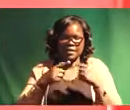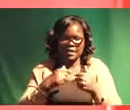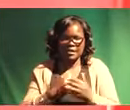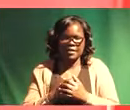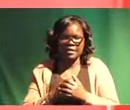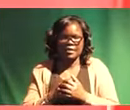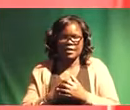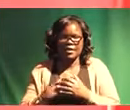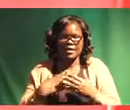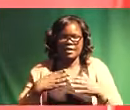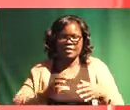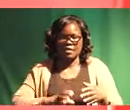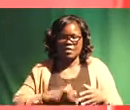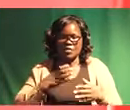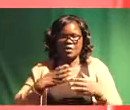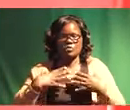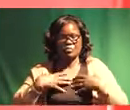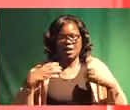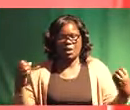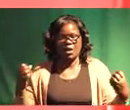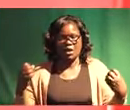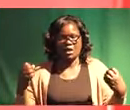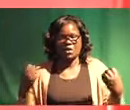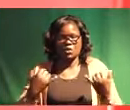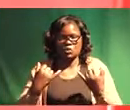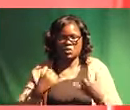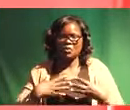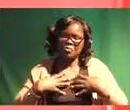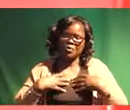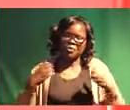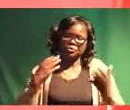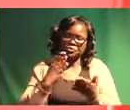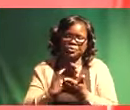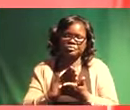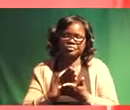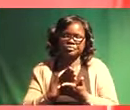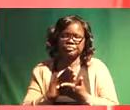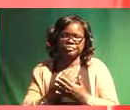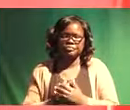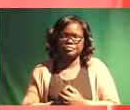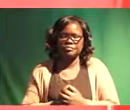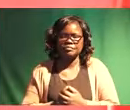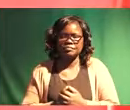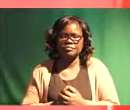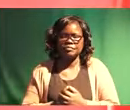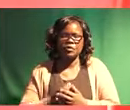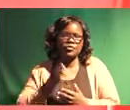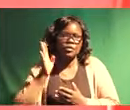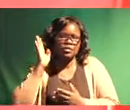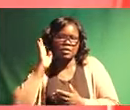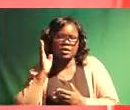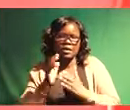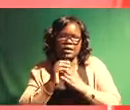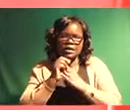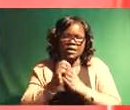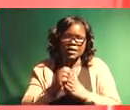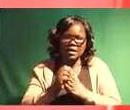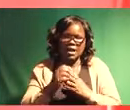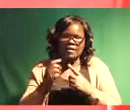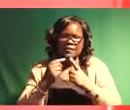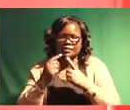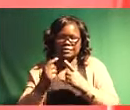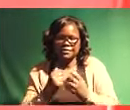mwenyeji afanye nini? Leo tutapona. Na mmesikia viongozi wetu